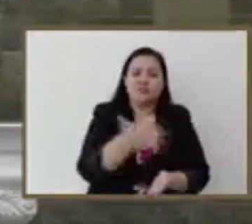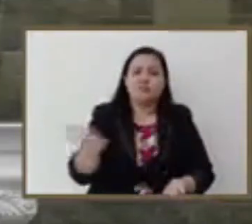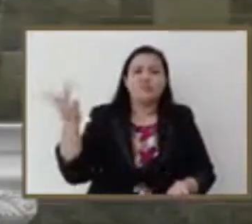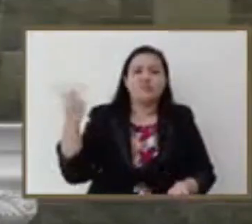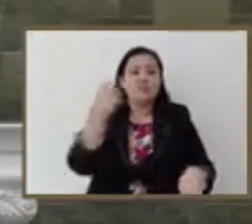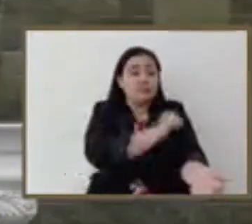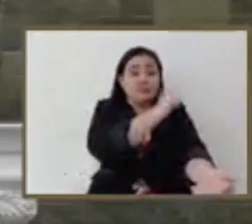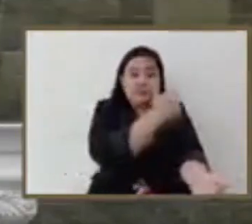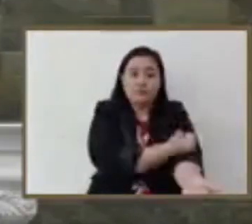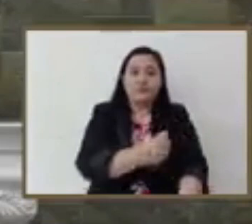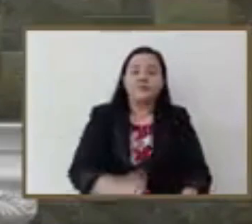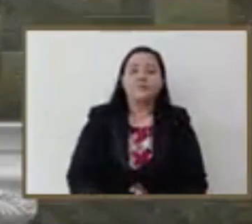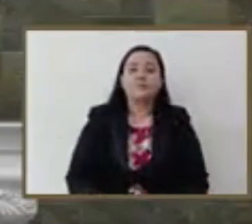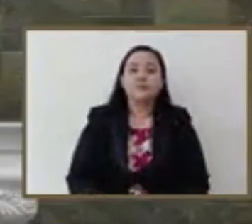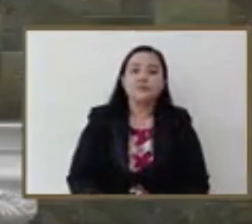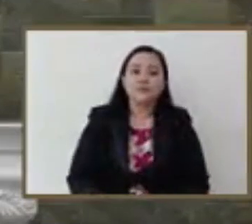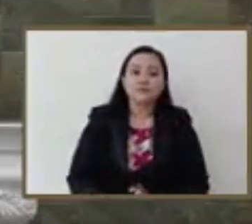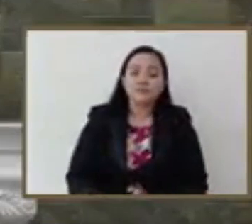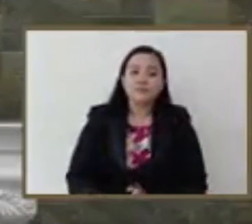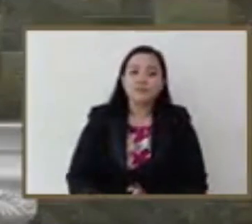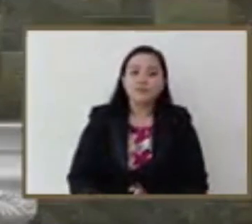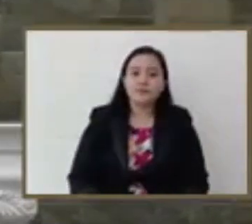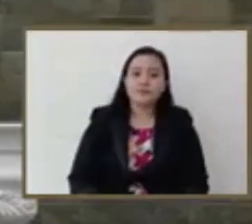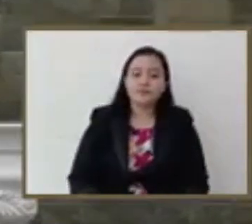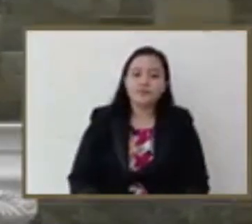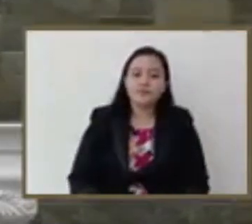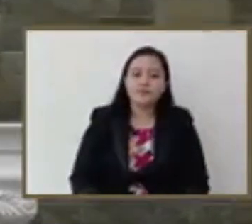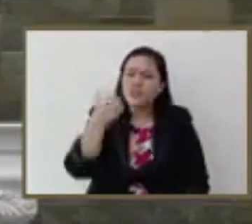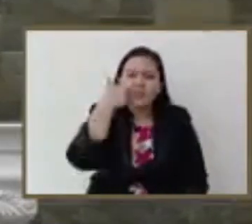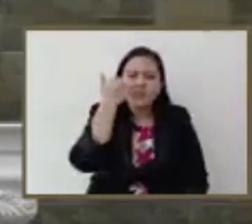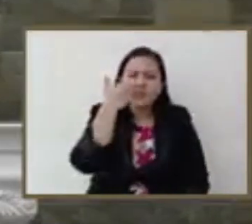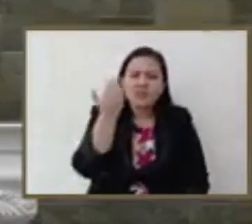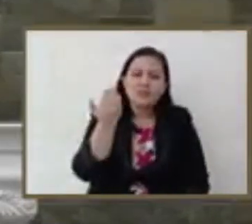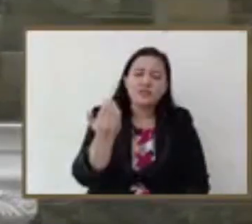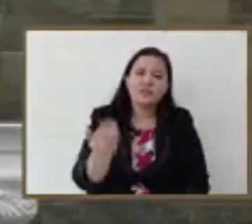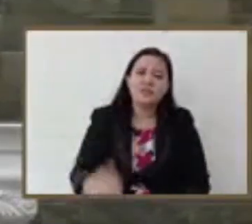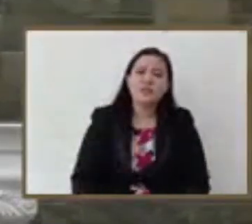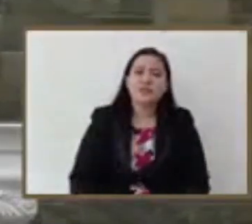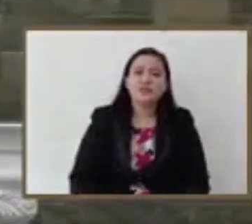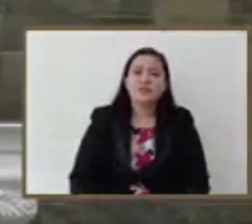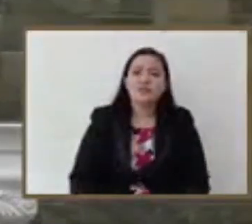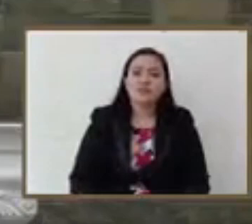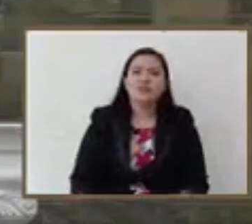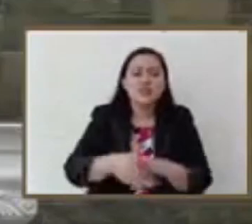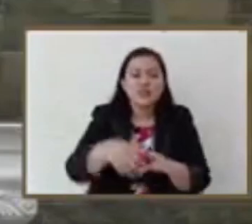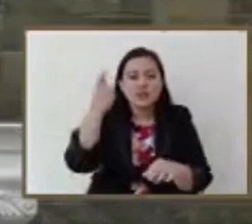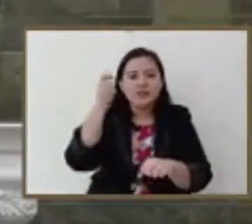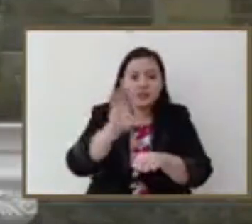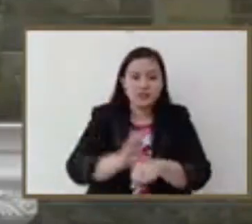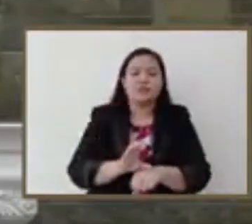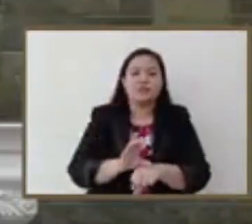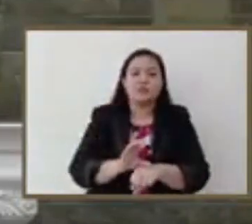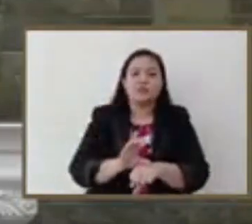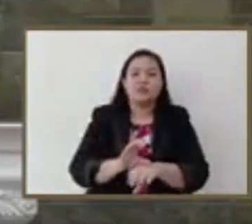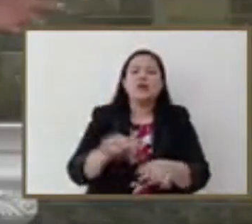What a shame. kapatid, in the church. That's why I don't want to miss the